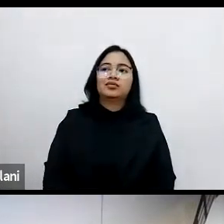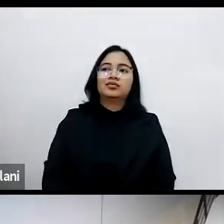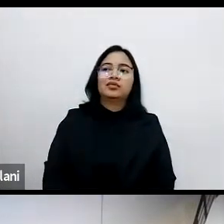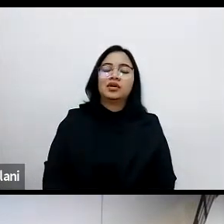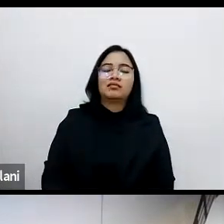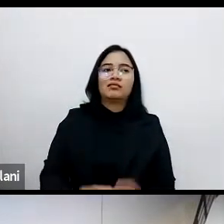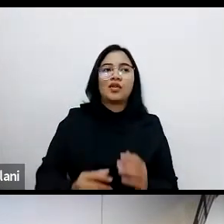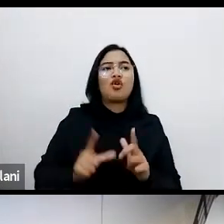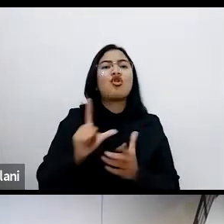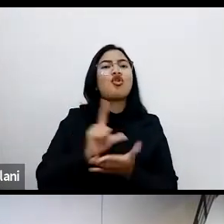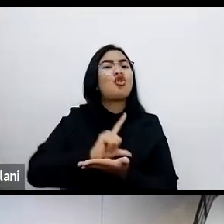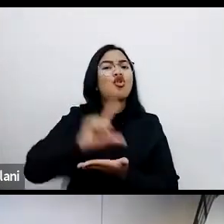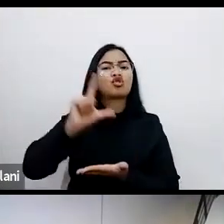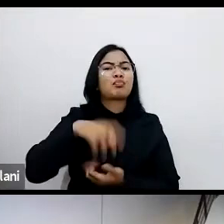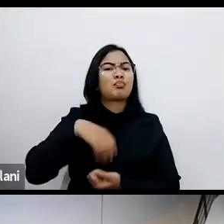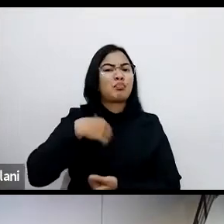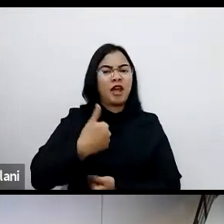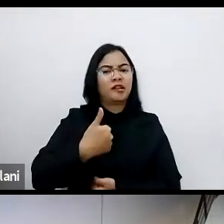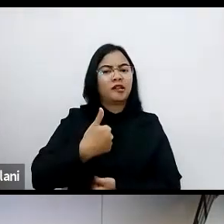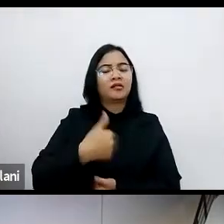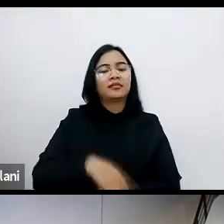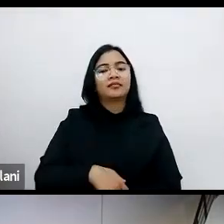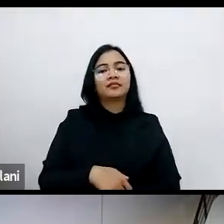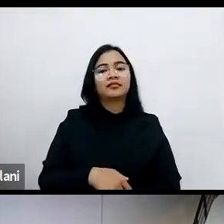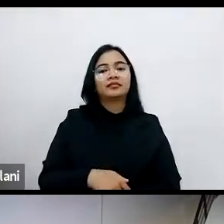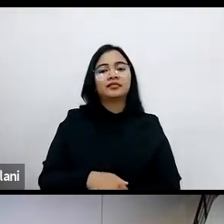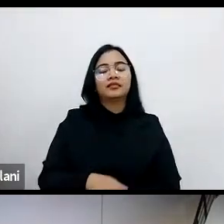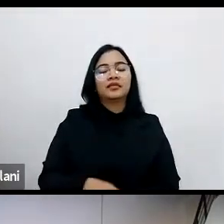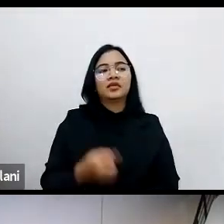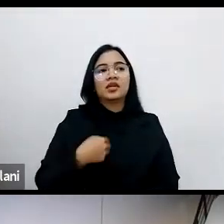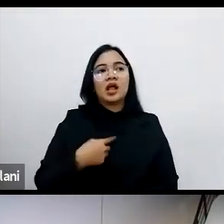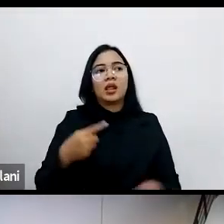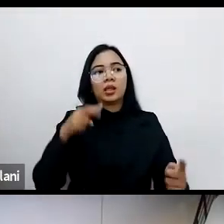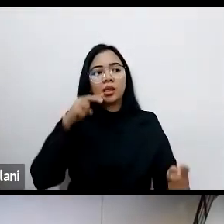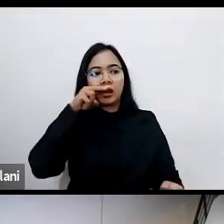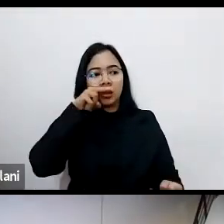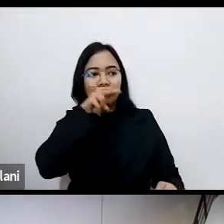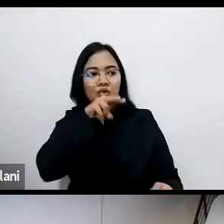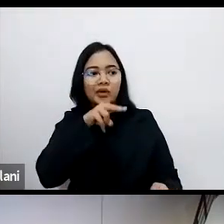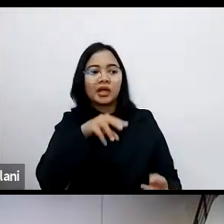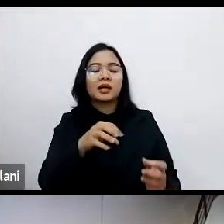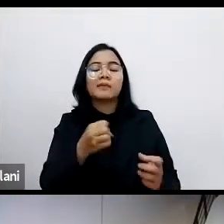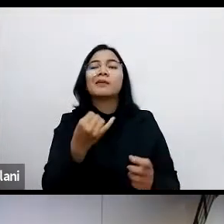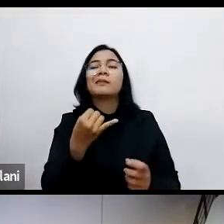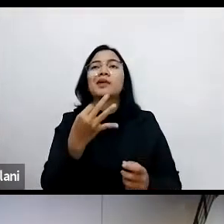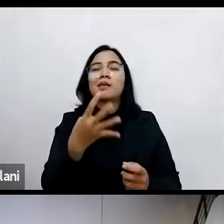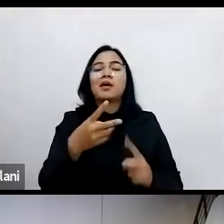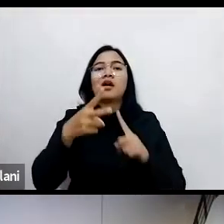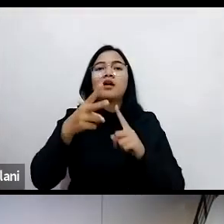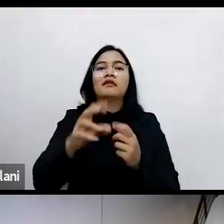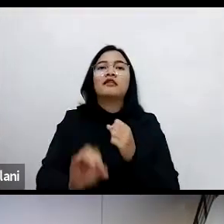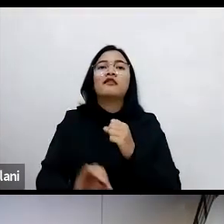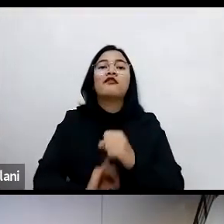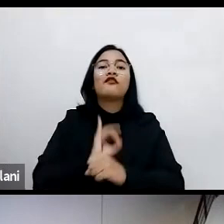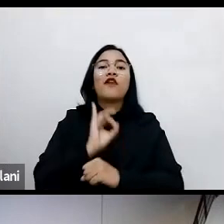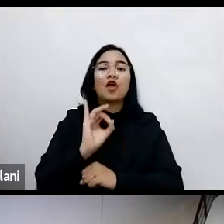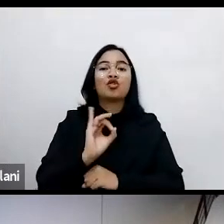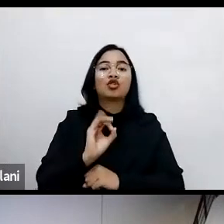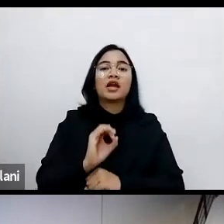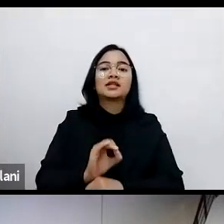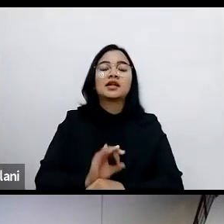mahasiswa di fakultas di beberapa fakultas lain yang secara bebas mereka